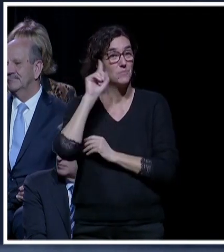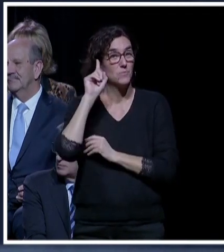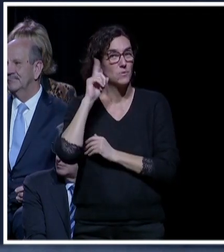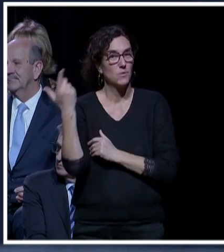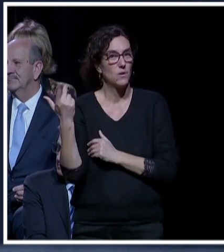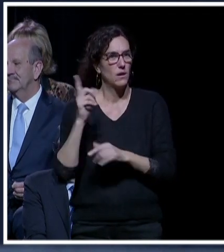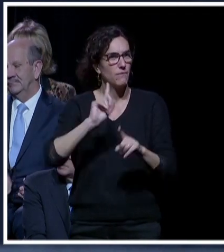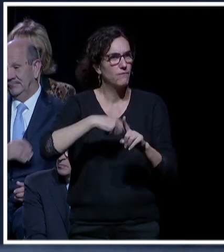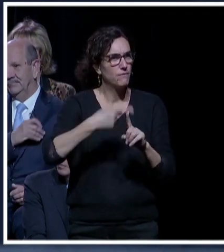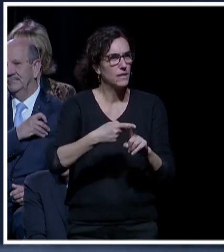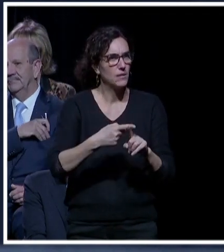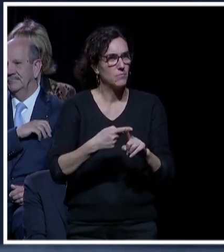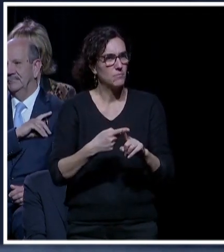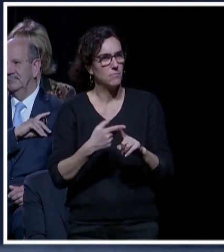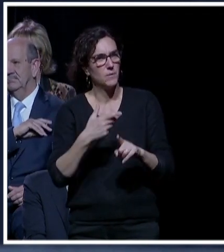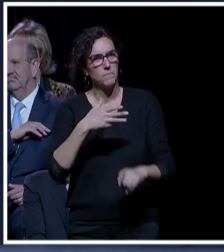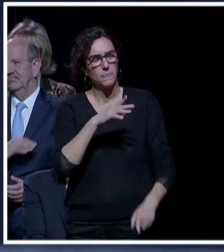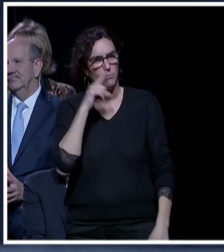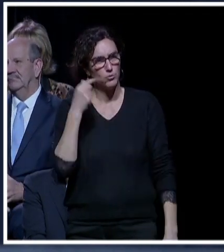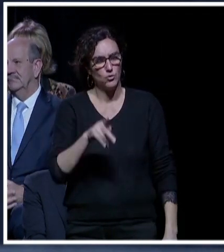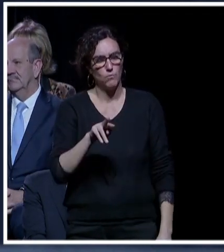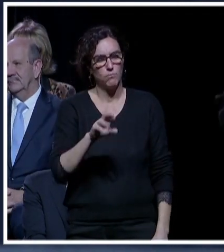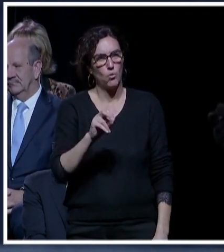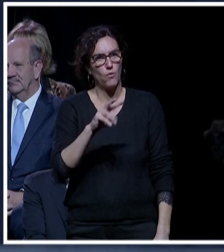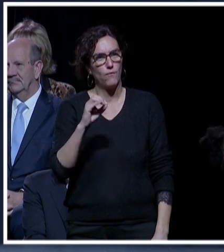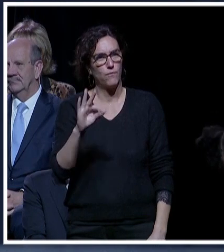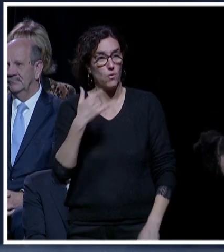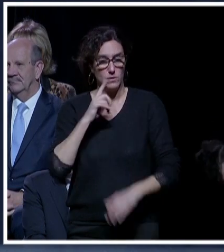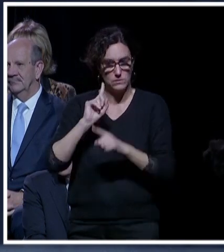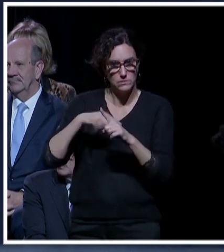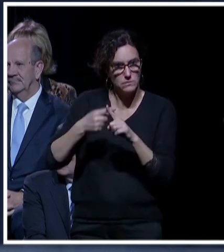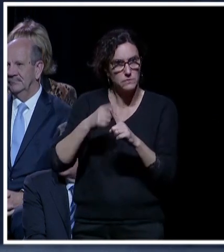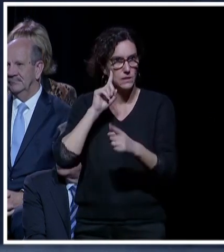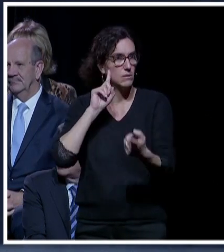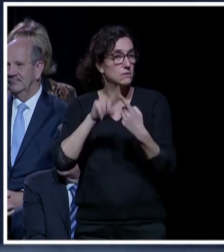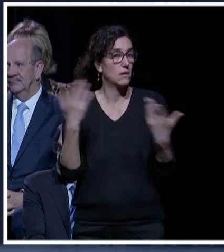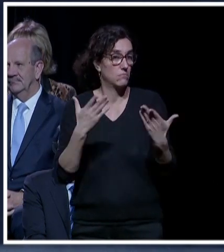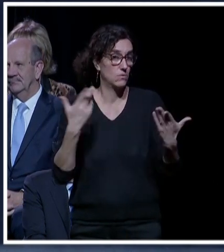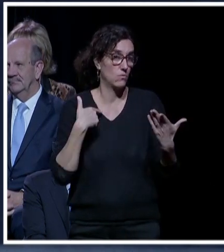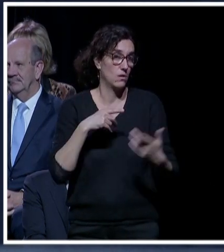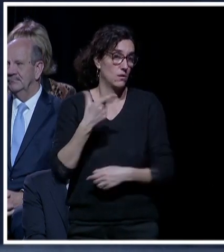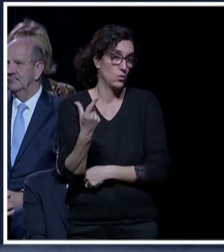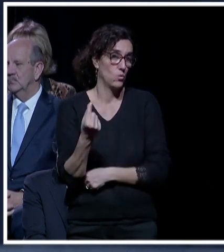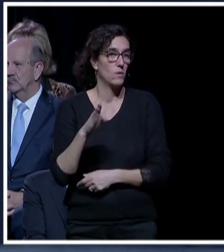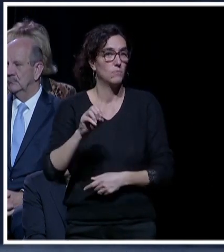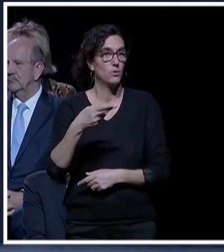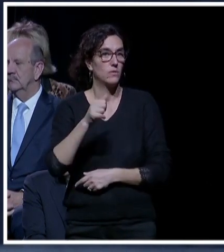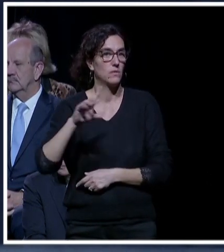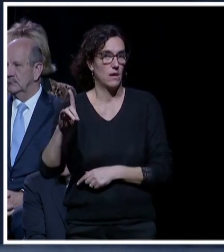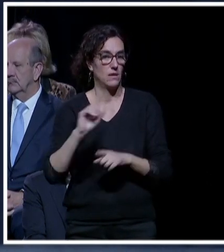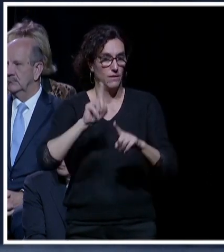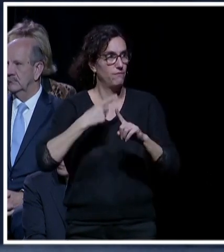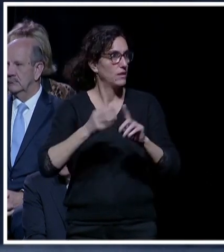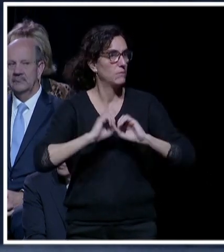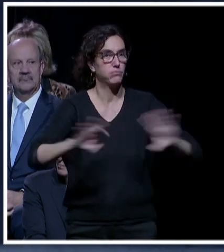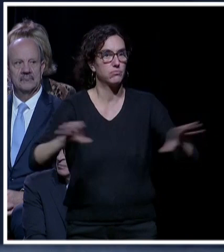du superbe film de Martin Provost sur la vie de Pierre et de Marthe Bonnard. Ce magnifique film a connu le